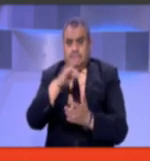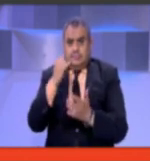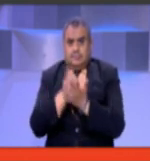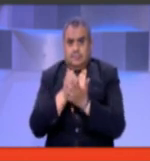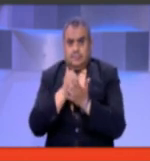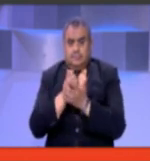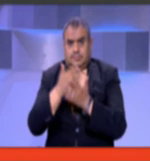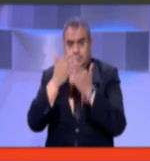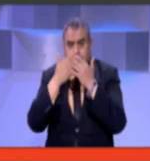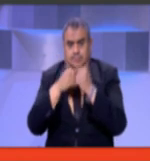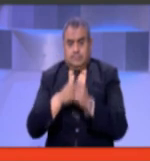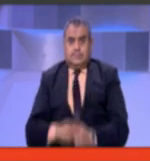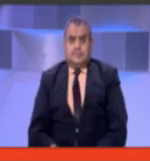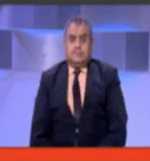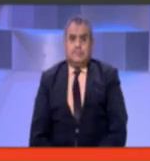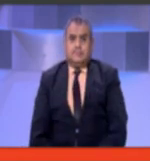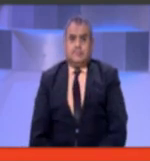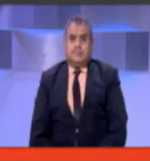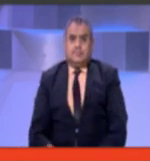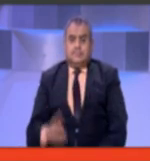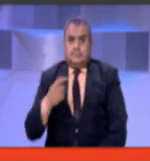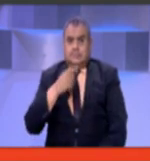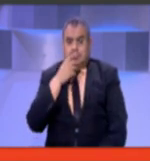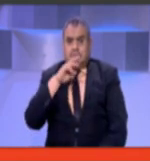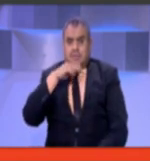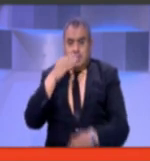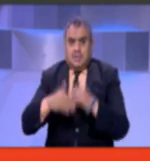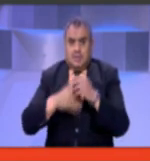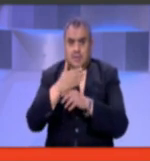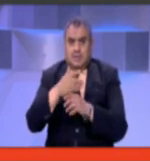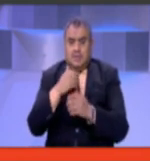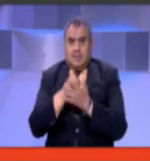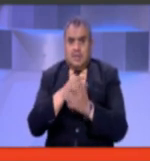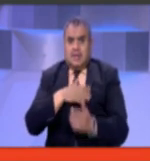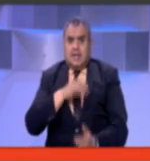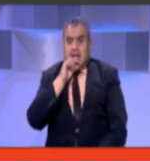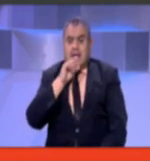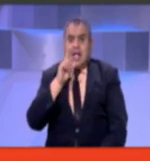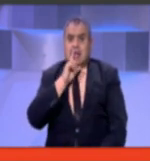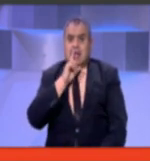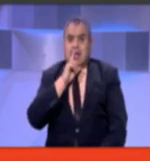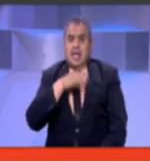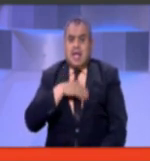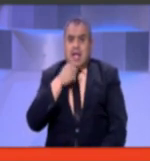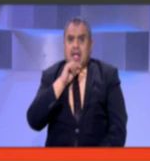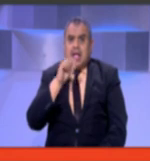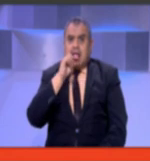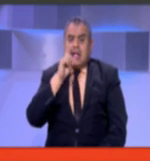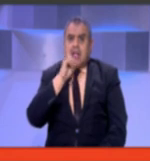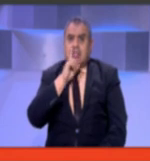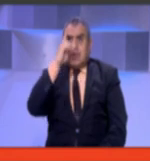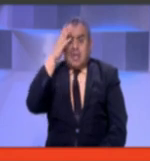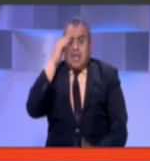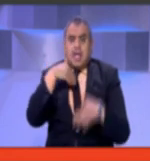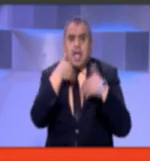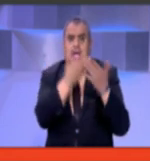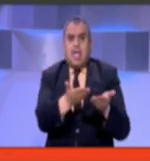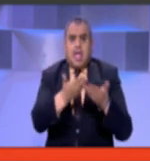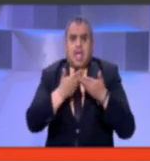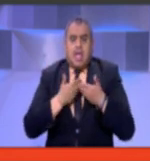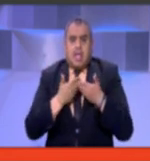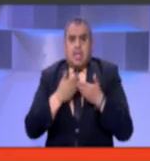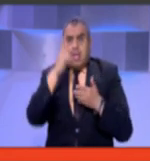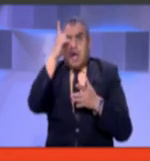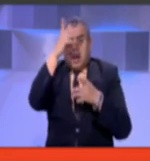بعد يعني استسمح حضرتك ان انا اخد كلمه ايه، لان هو فعلا ايه وهبه من عند ربنا، ربنا